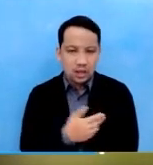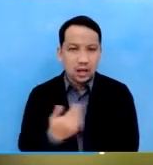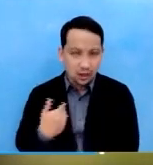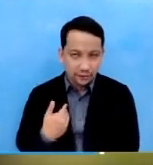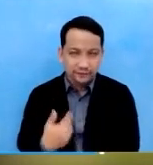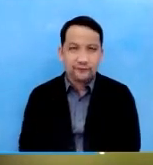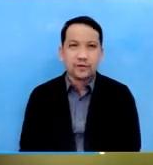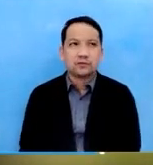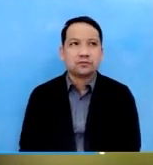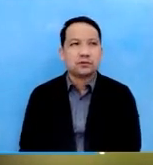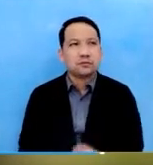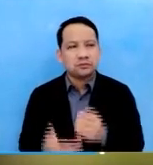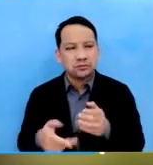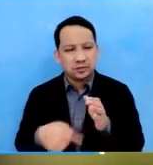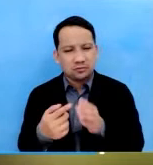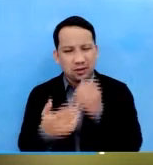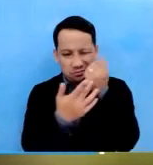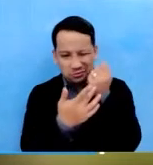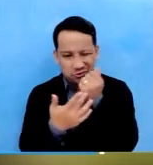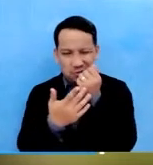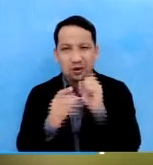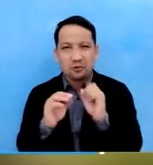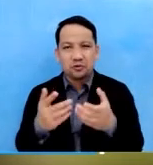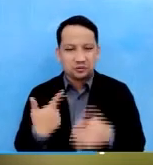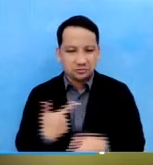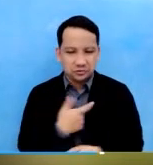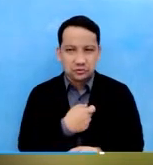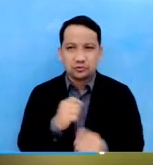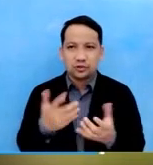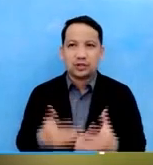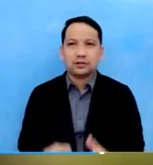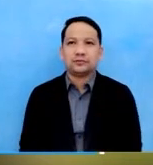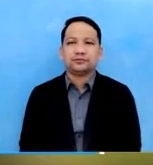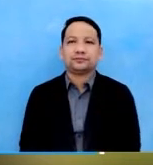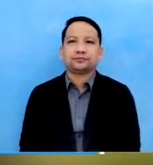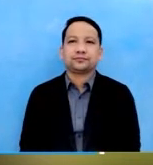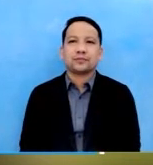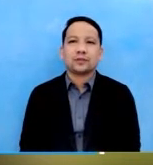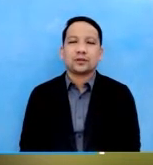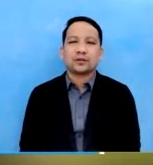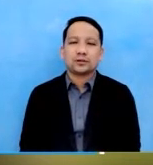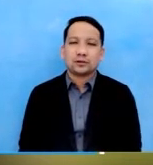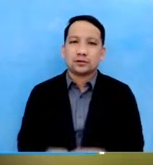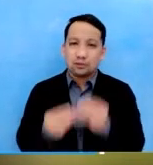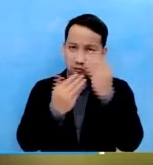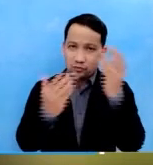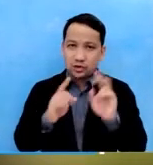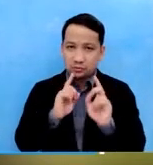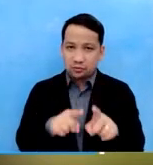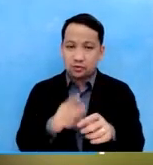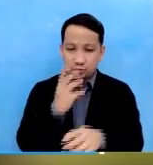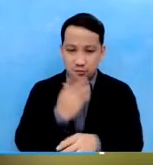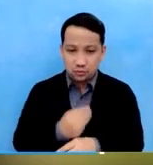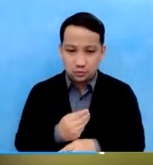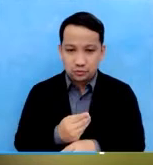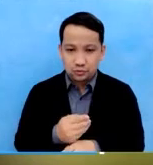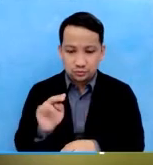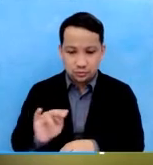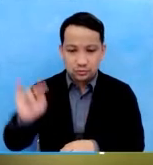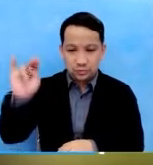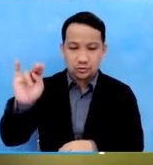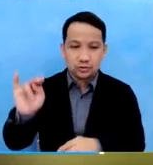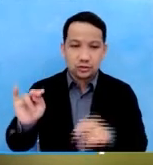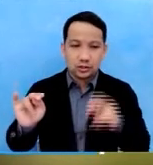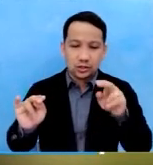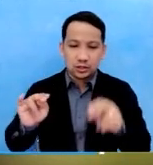mostly traumatized, pero wala naman nasaktan. So far, wala kami report sa mga sa Ilocos Norte, sa Ilocos